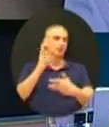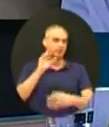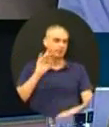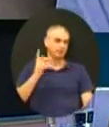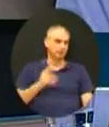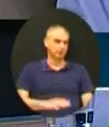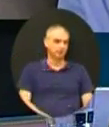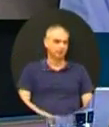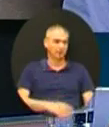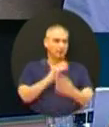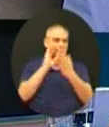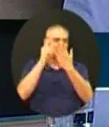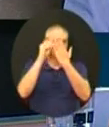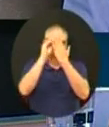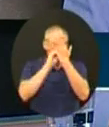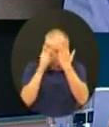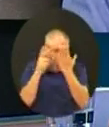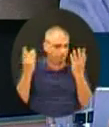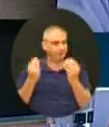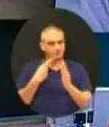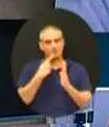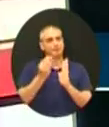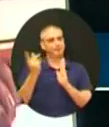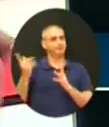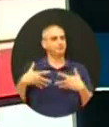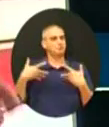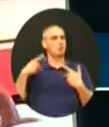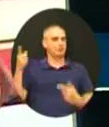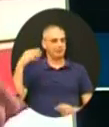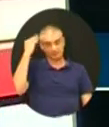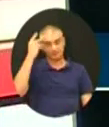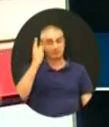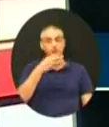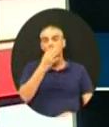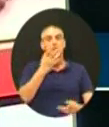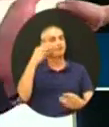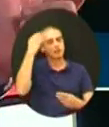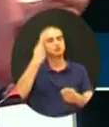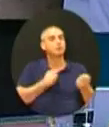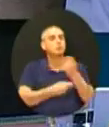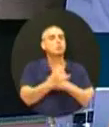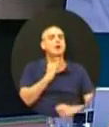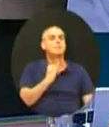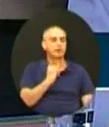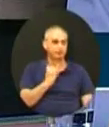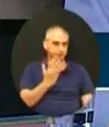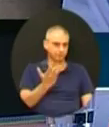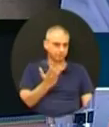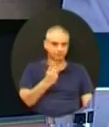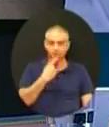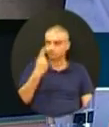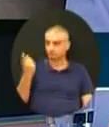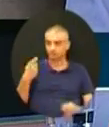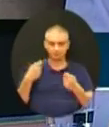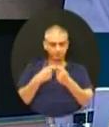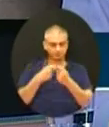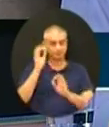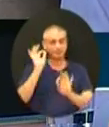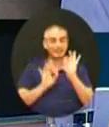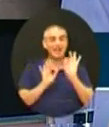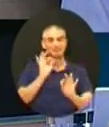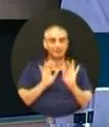לכיוונם, כלומר יש פה בהחלט נתון מעודד הייתי אומר. באשר לתמורה הפלסטינית, נאמר כאן גם על ידי ינה בנושא